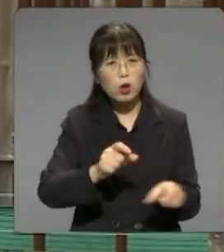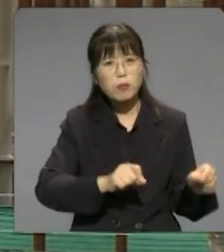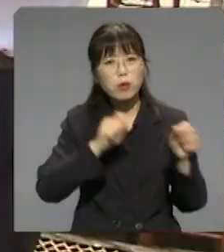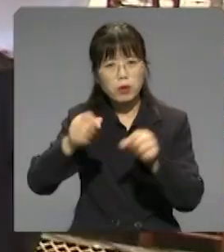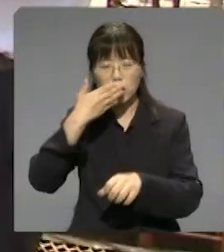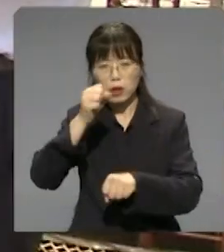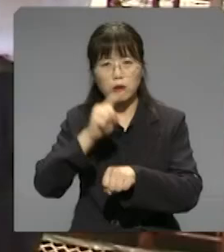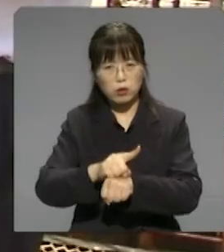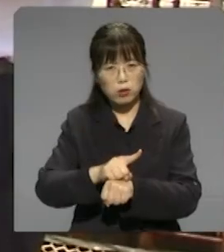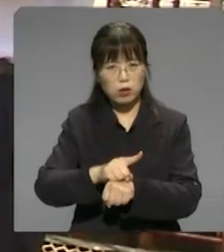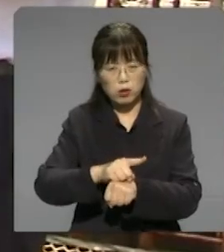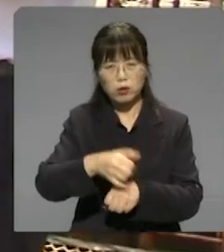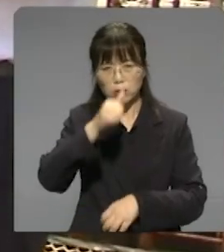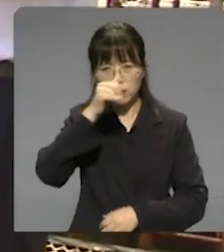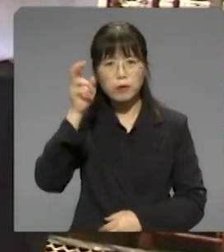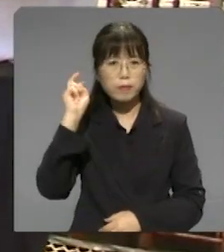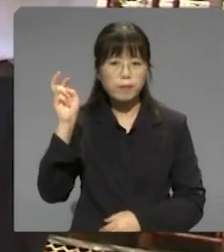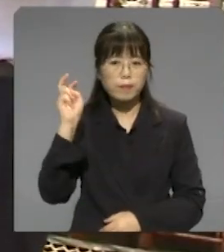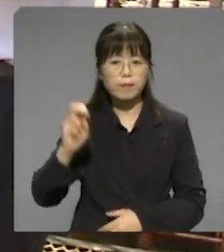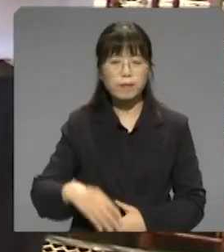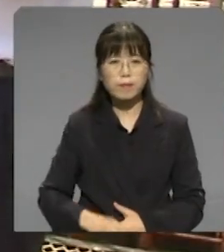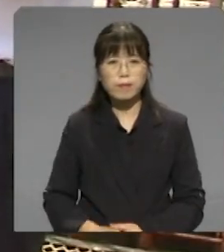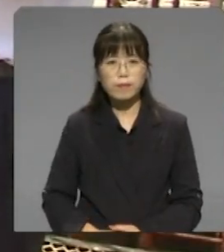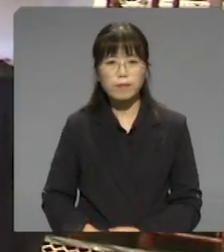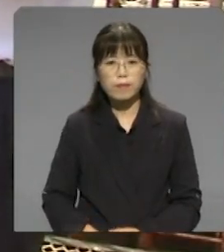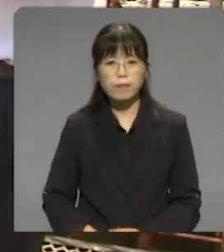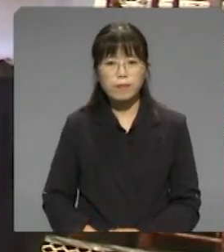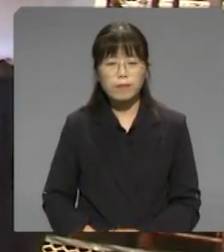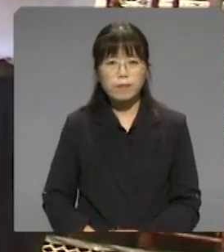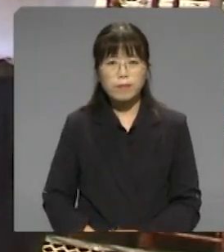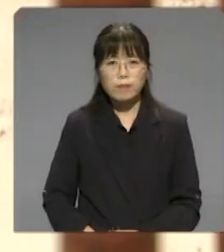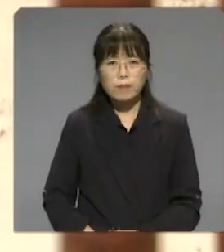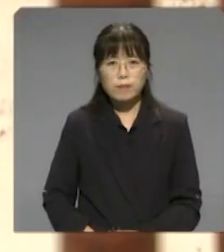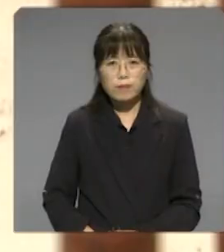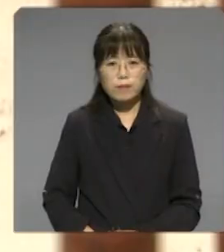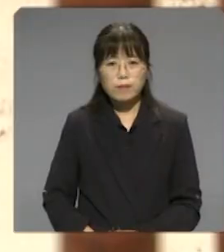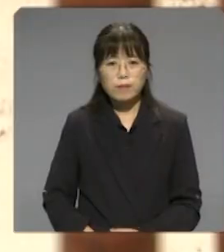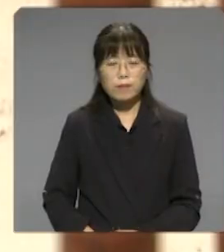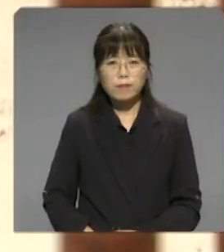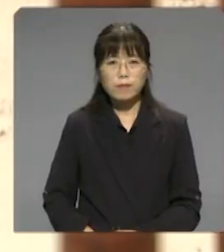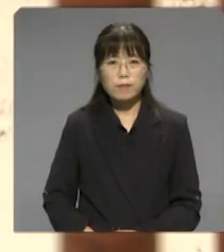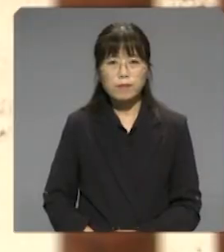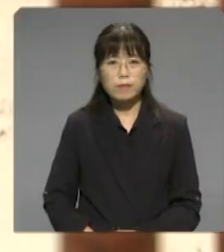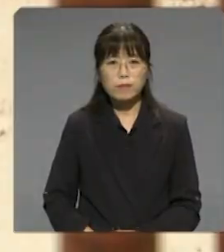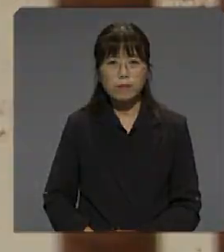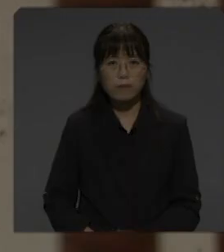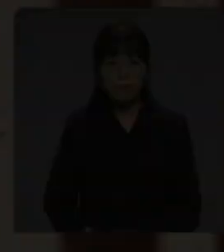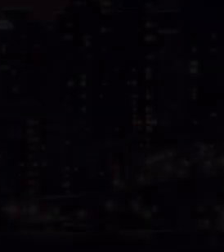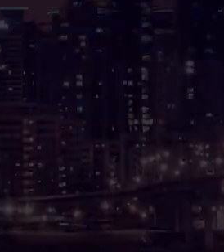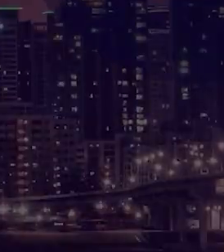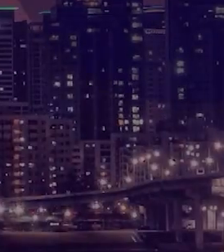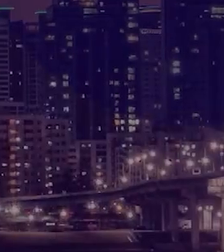미뤄질 가능성도 배제할 수 없습니다. OBS 뉴스 윤종화입니다.